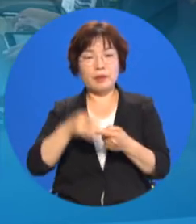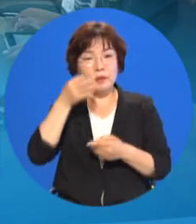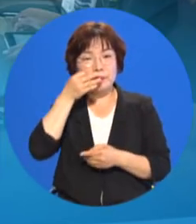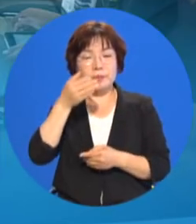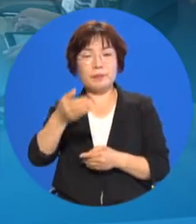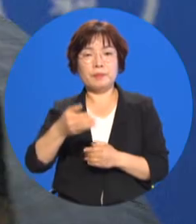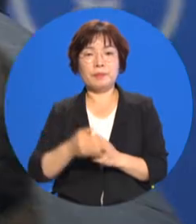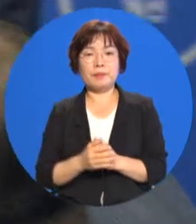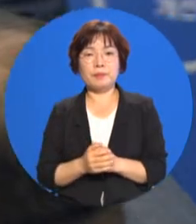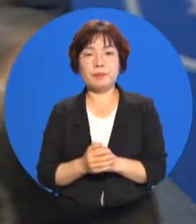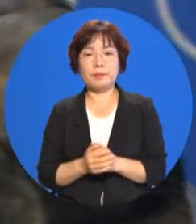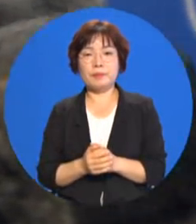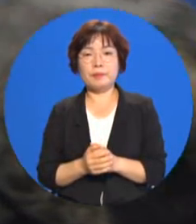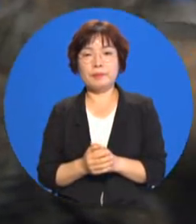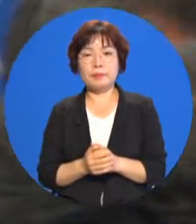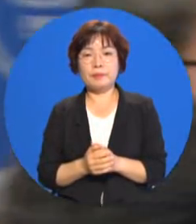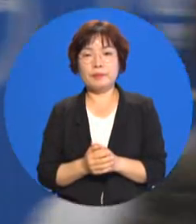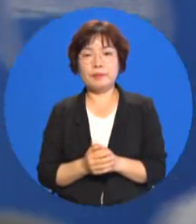기자입니다.